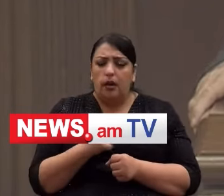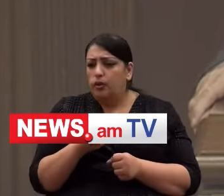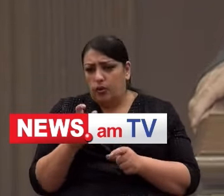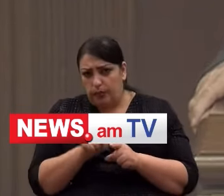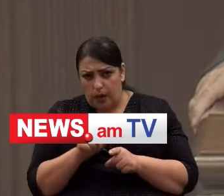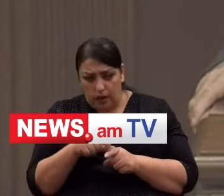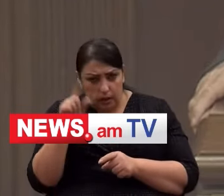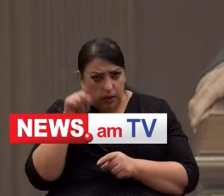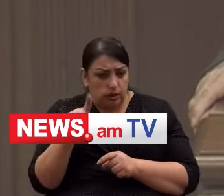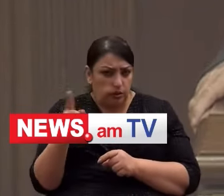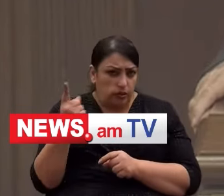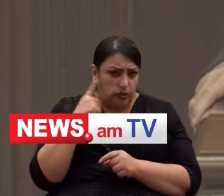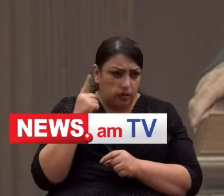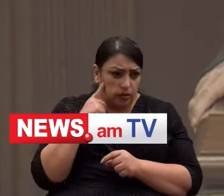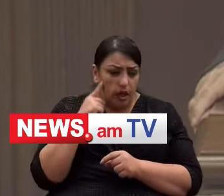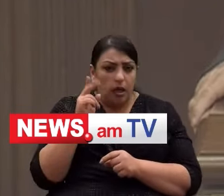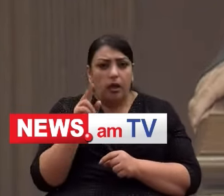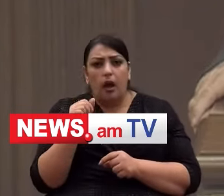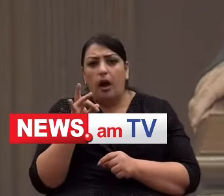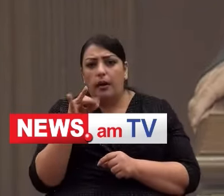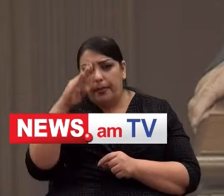բան լսել ենք։ Ափսոս պարոն Քարեմյանը գնաց,